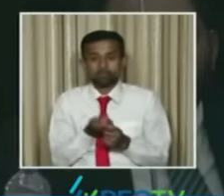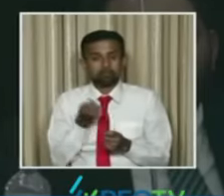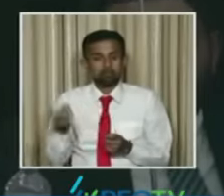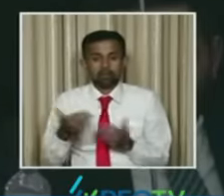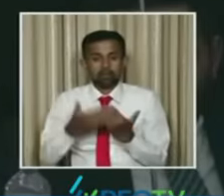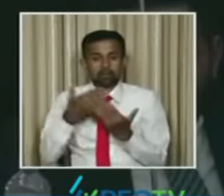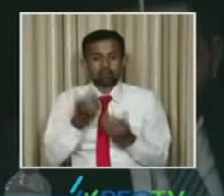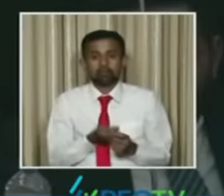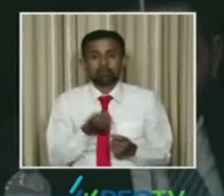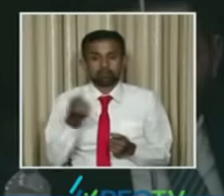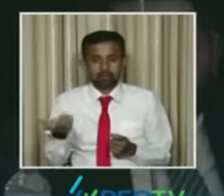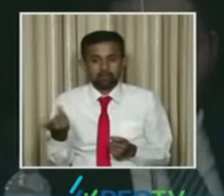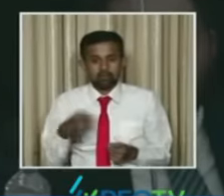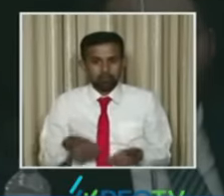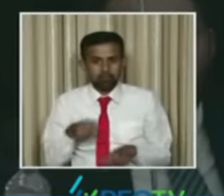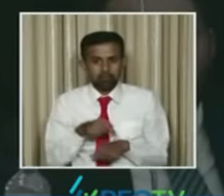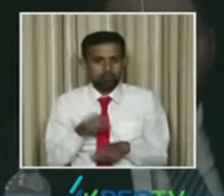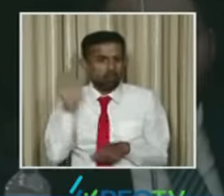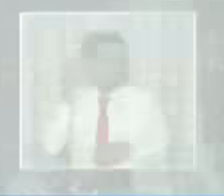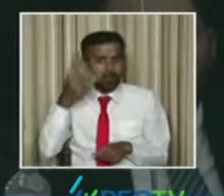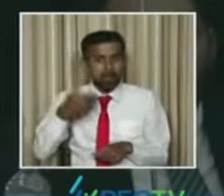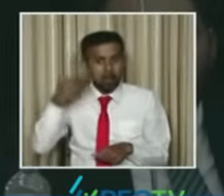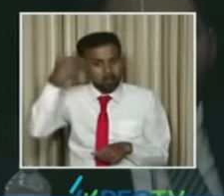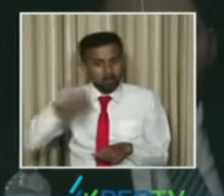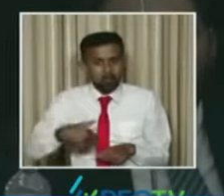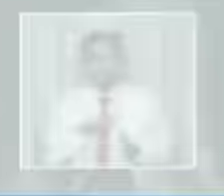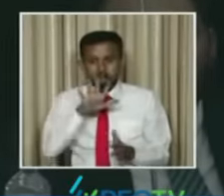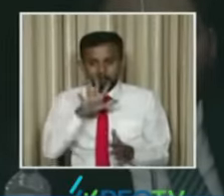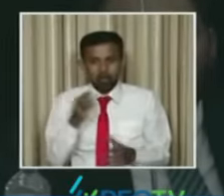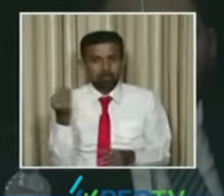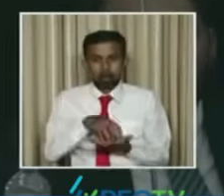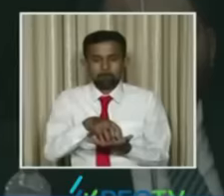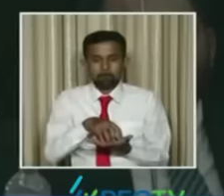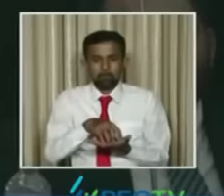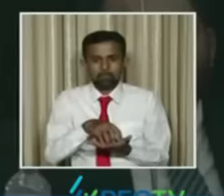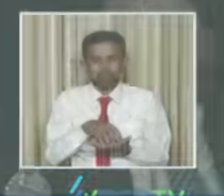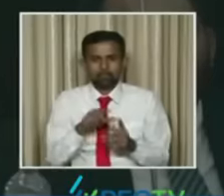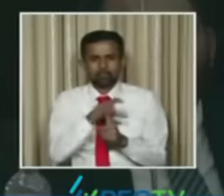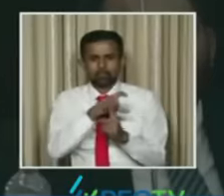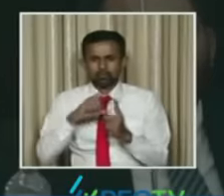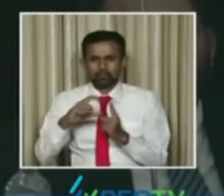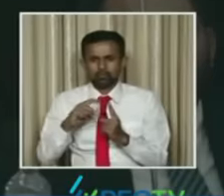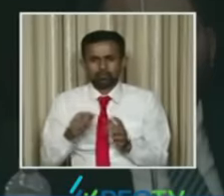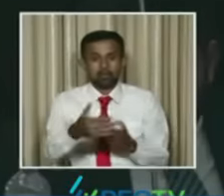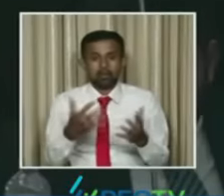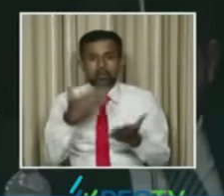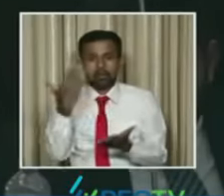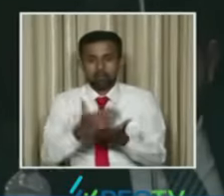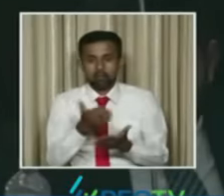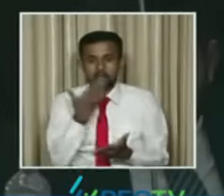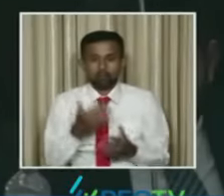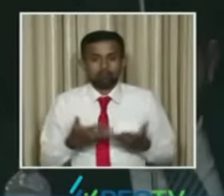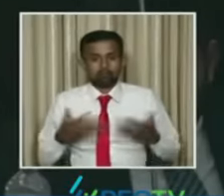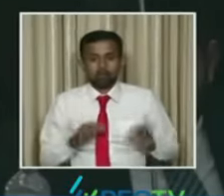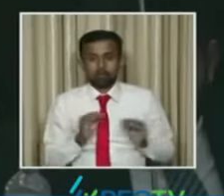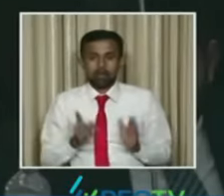වැඩියා කටයුතු කරන්න. දැන් මට ආරංචි වෙනවා දැන් ළමයා මැරුණායින් පස්සේ ලක්ෂ 5ක් දෙනවලු පළාත් සභාවෙන්. සංස්කෘතිකයෙන් අද ලක්ෂ 1කමාරක් දෙනවලු. වැඩේ උණයින්